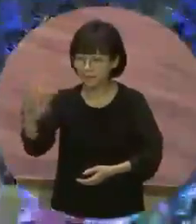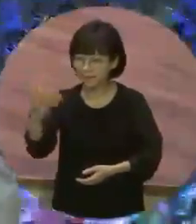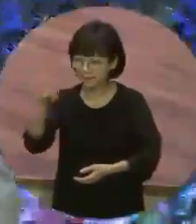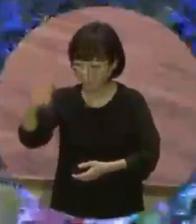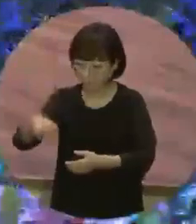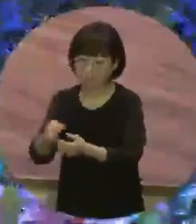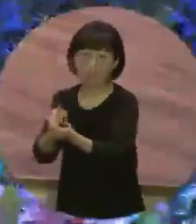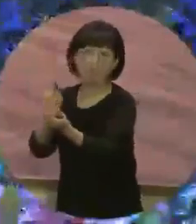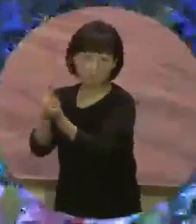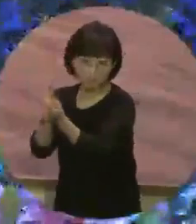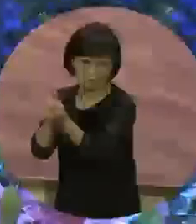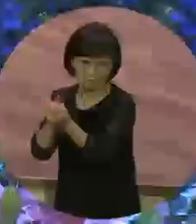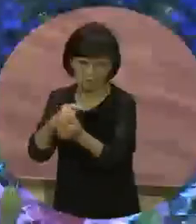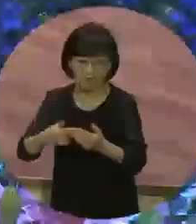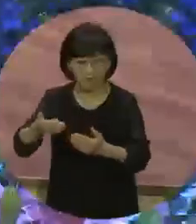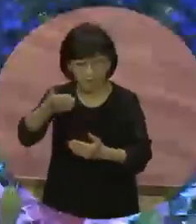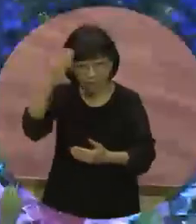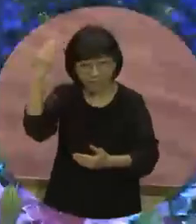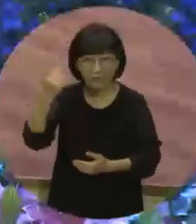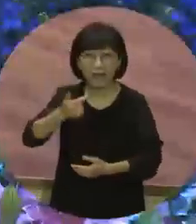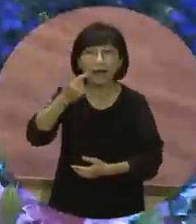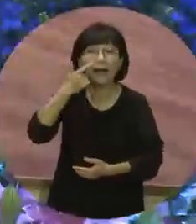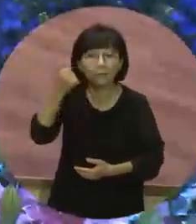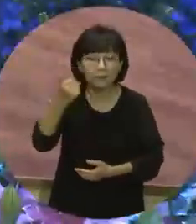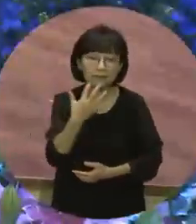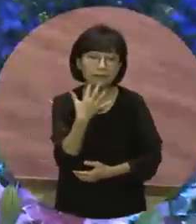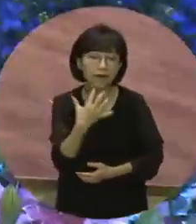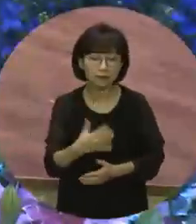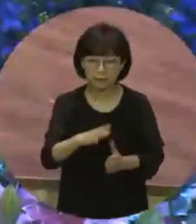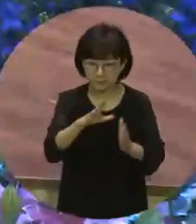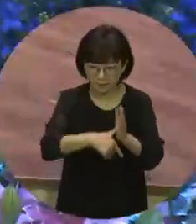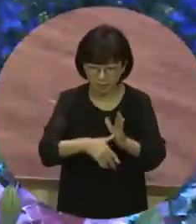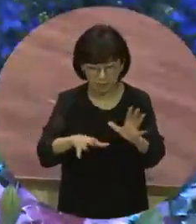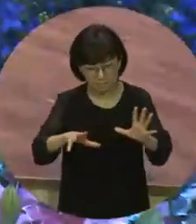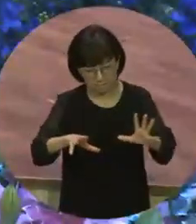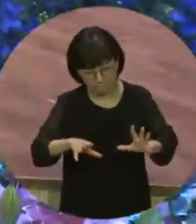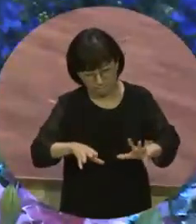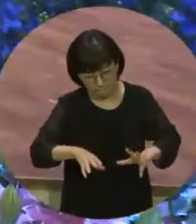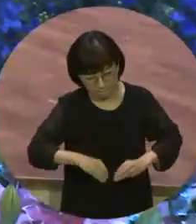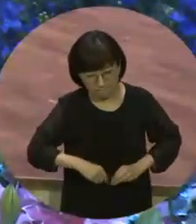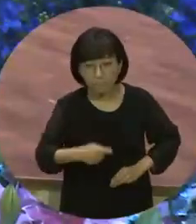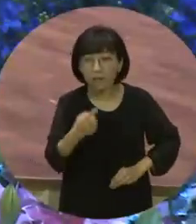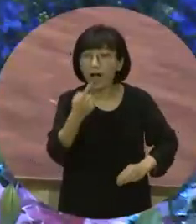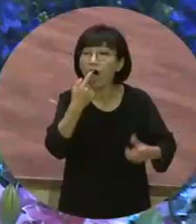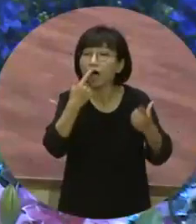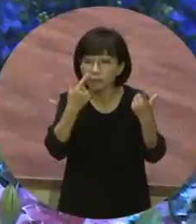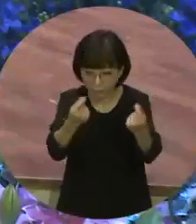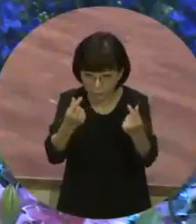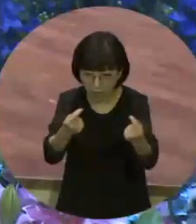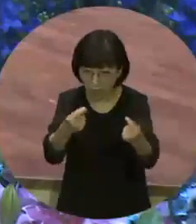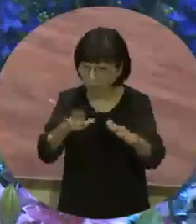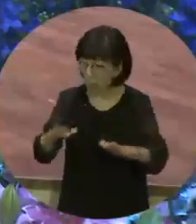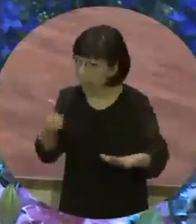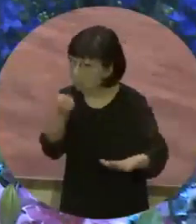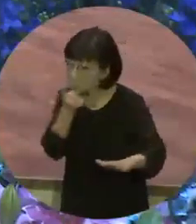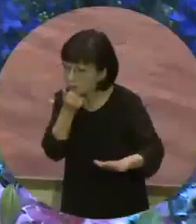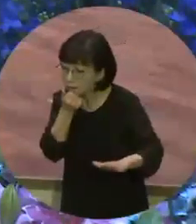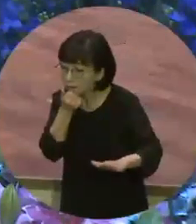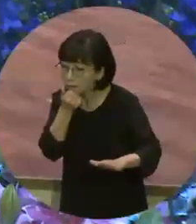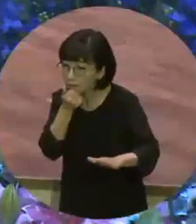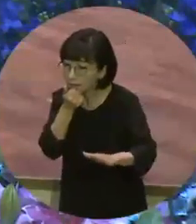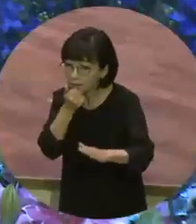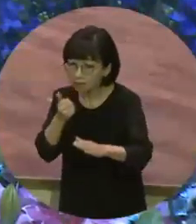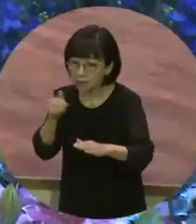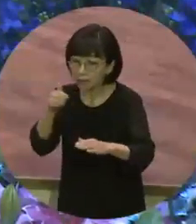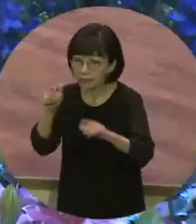아브라함 때에 흉년이 들었던 것처럼 이삭 때에도 아들 때에도 이 가나안